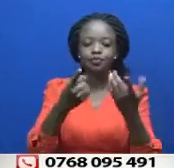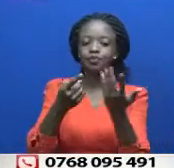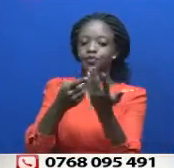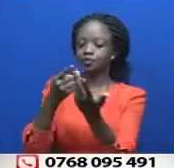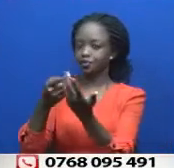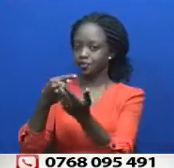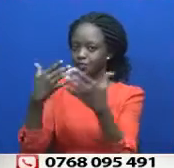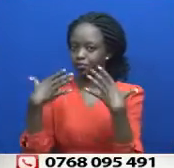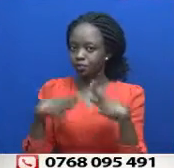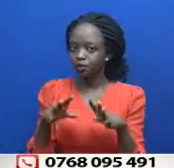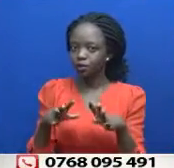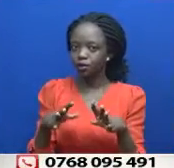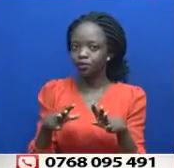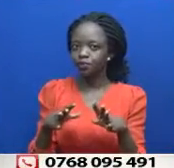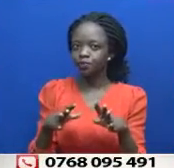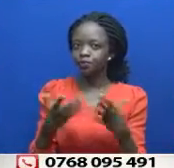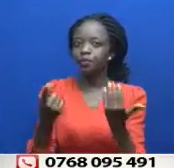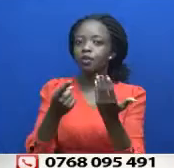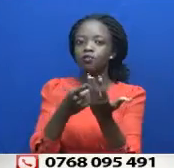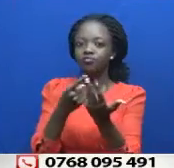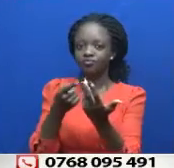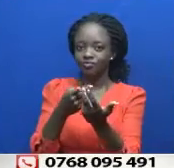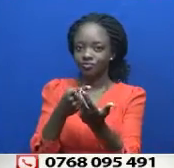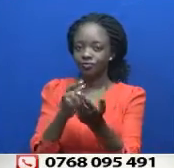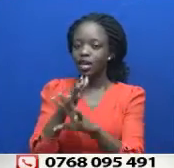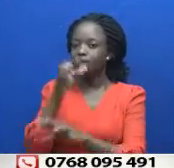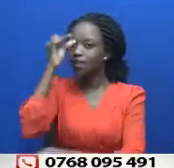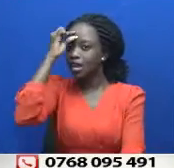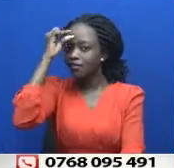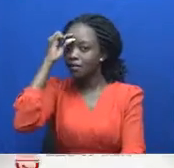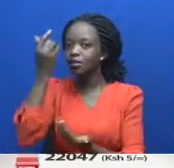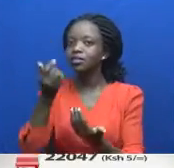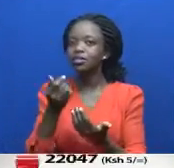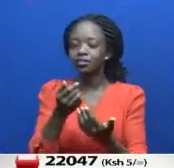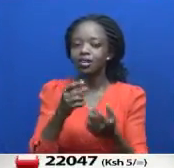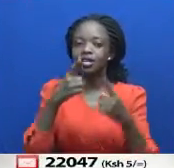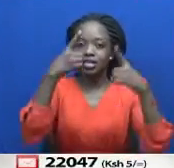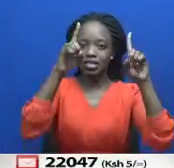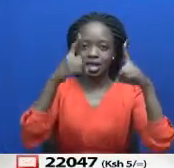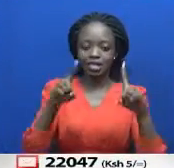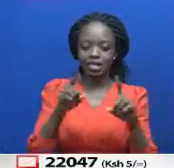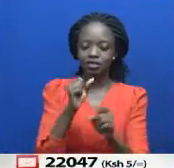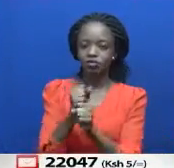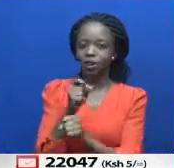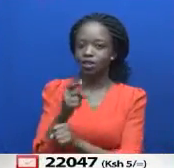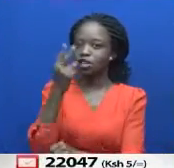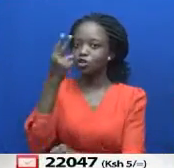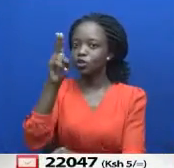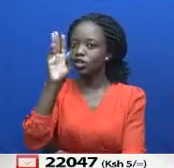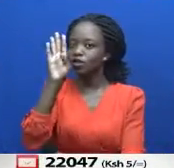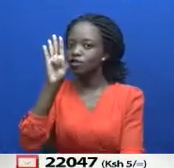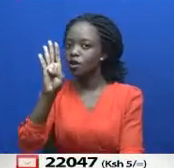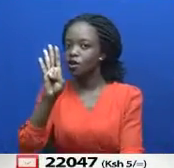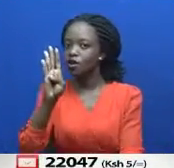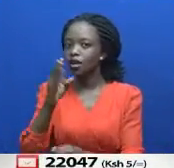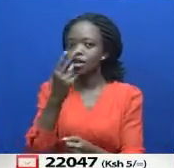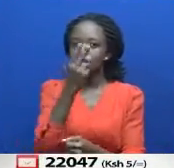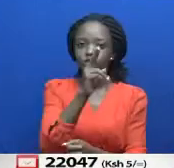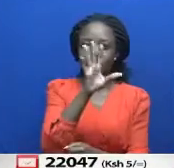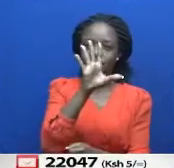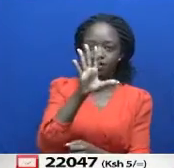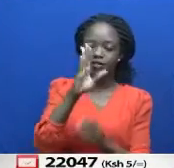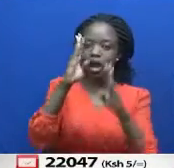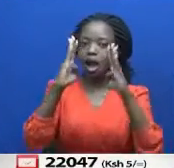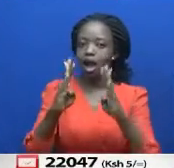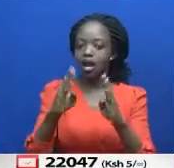rasmi ya uhesabu wa sensa, baada ya serikali kufanikisha shughuli ya sensa tarehe 24 na tarehe 25 mwezi